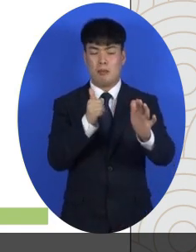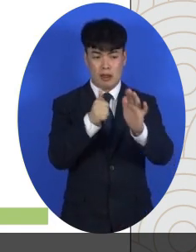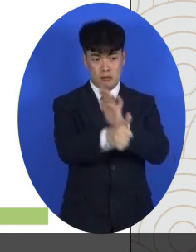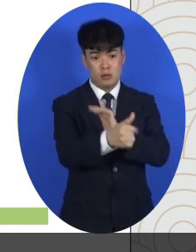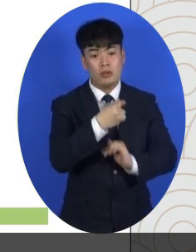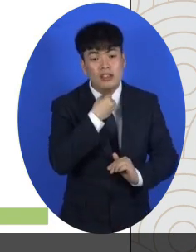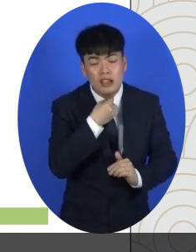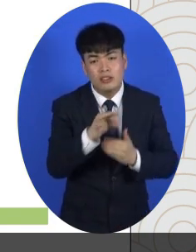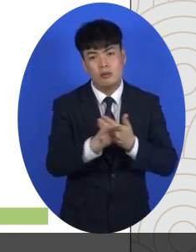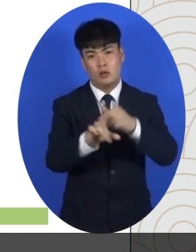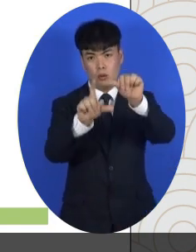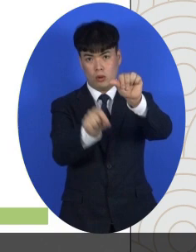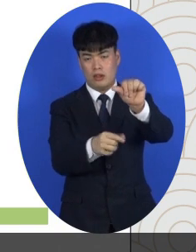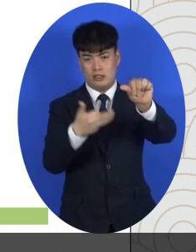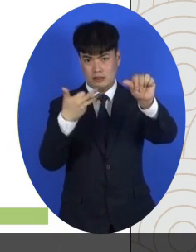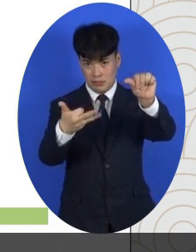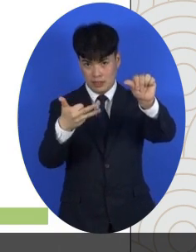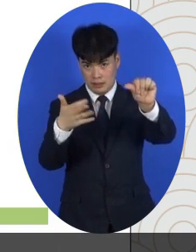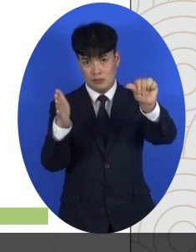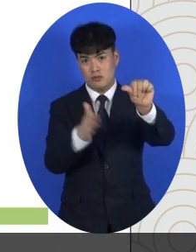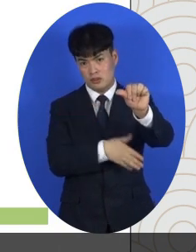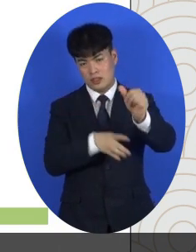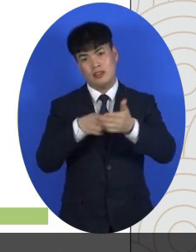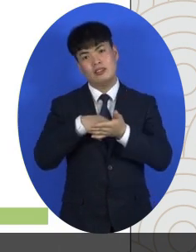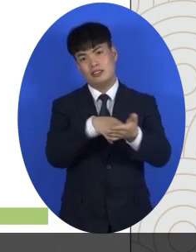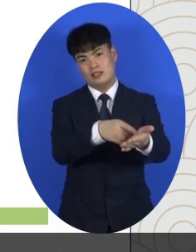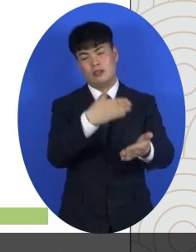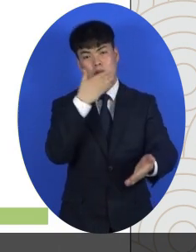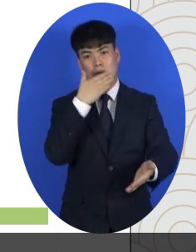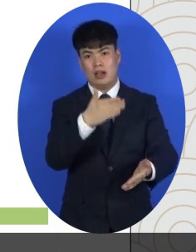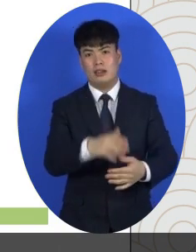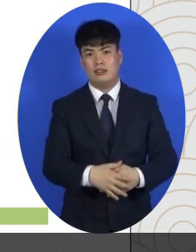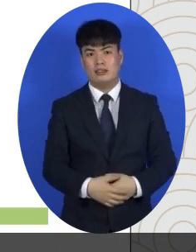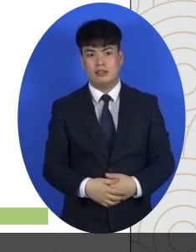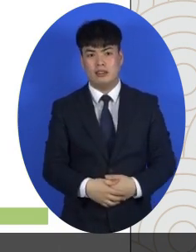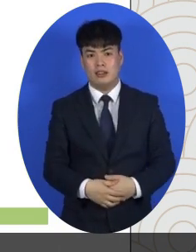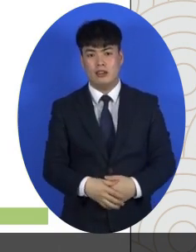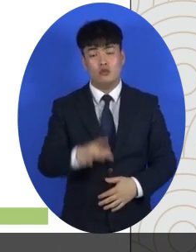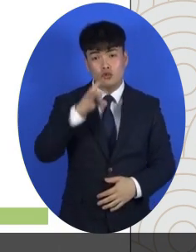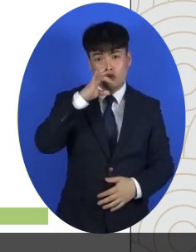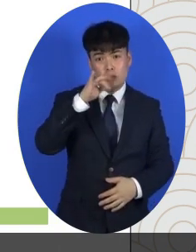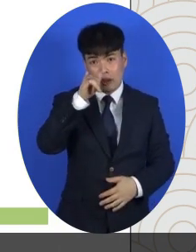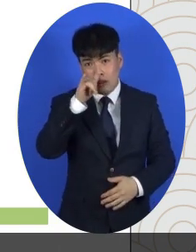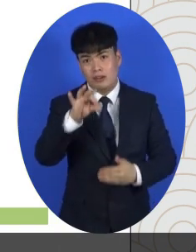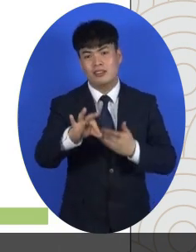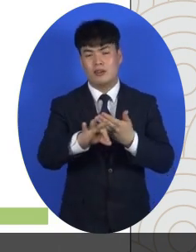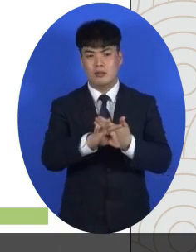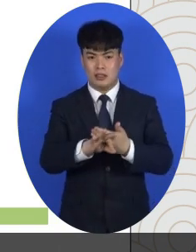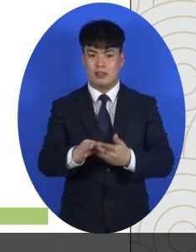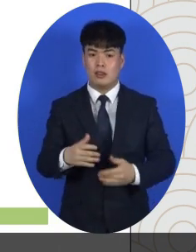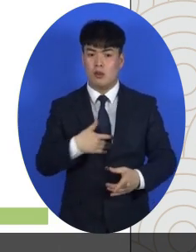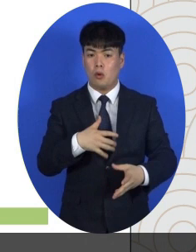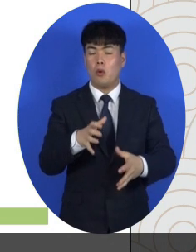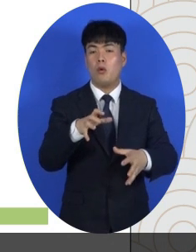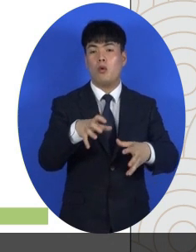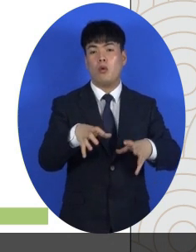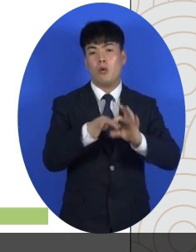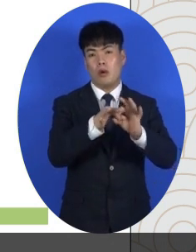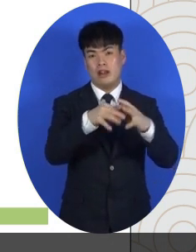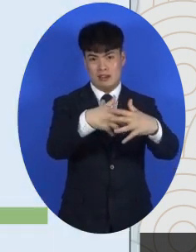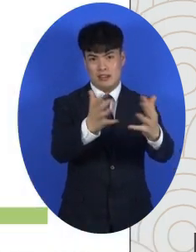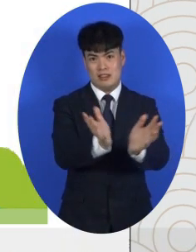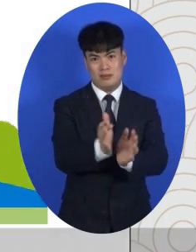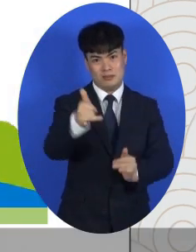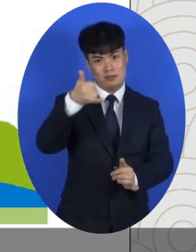5월 18일부터 가능합니다. 기타 문의사항은 천안시 긴급재난지원금 안내콜센터로 문의하시기 바랍니다.